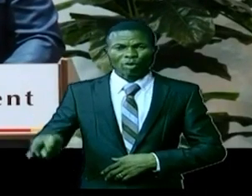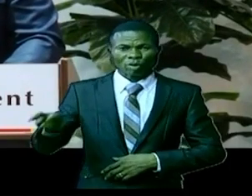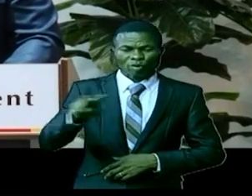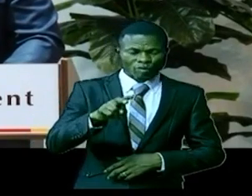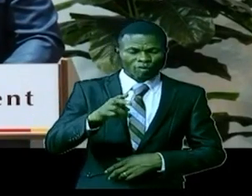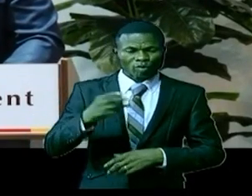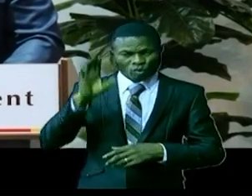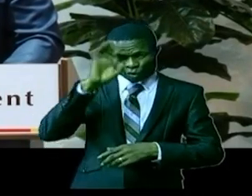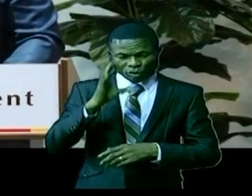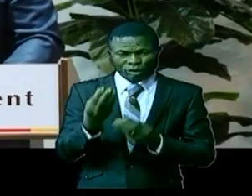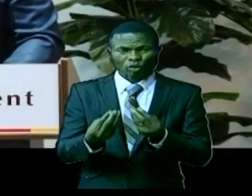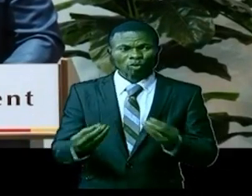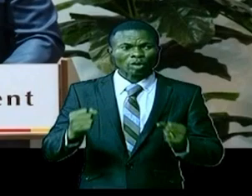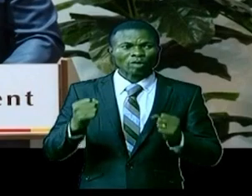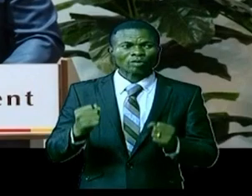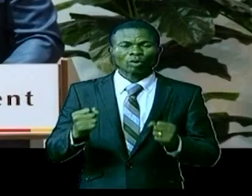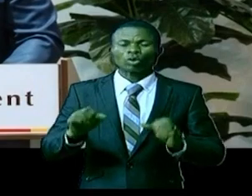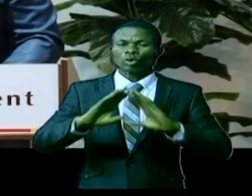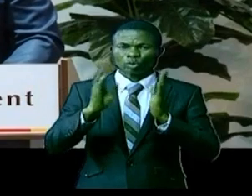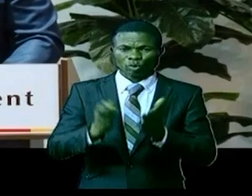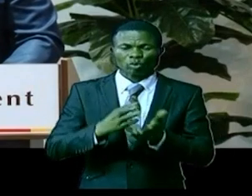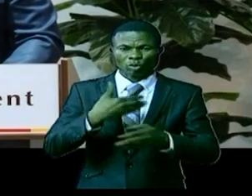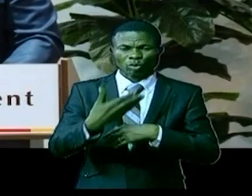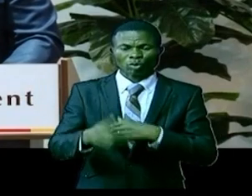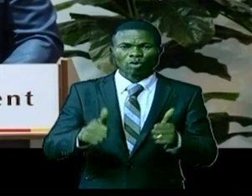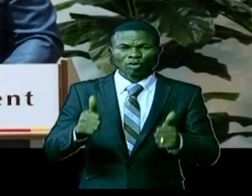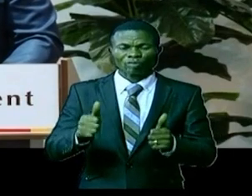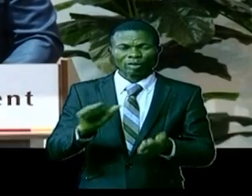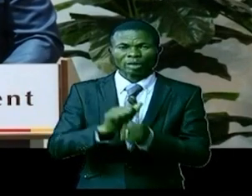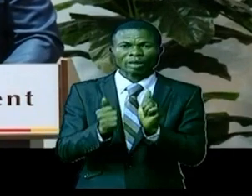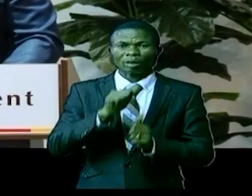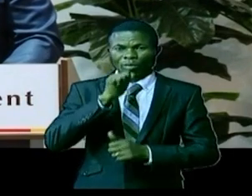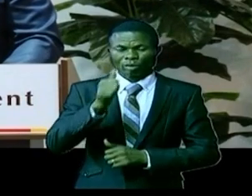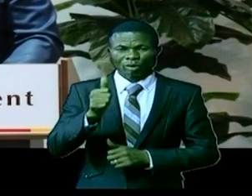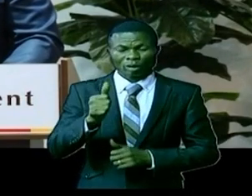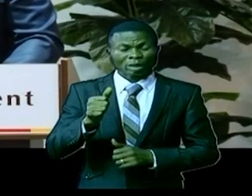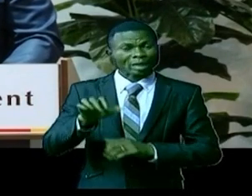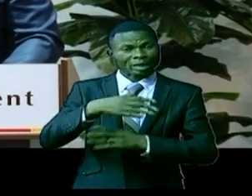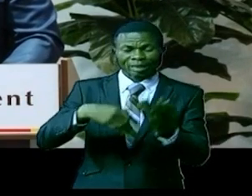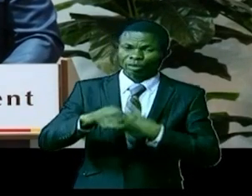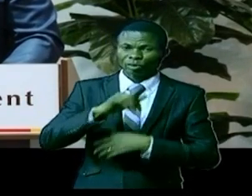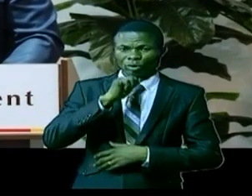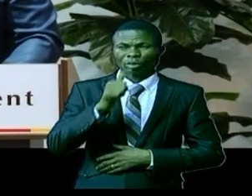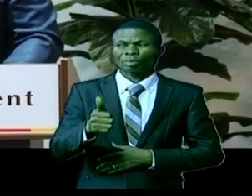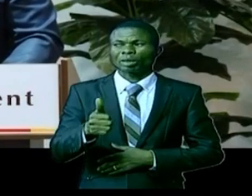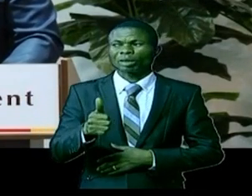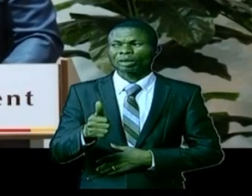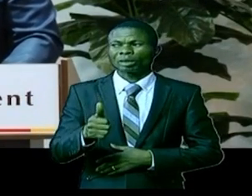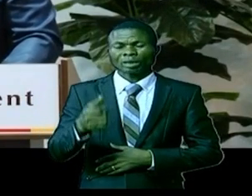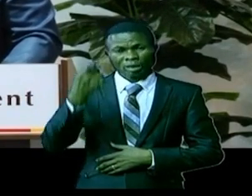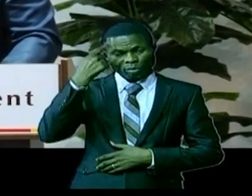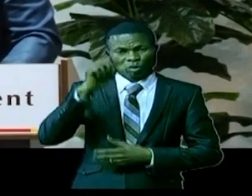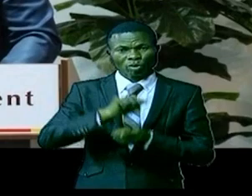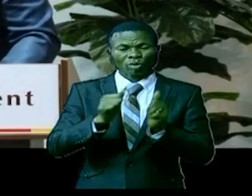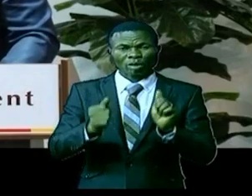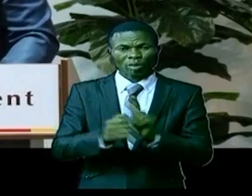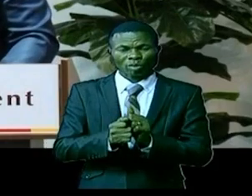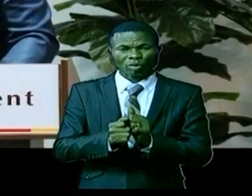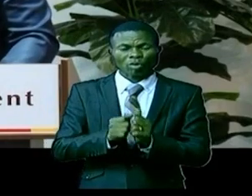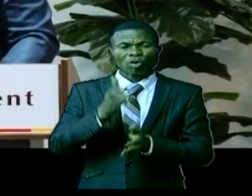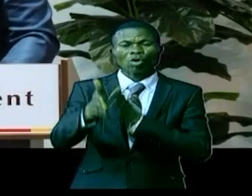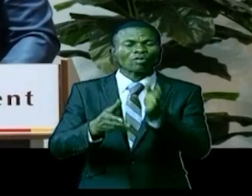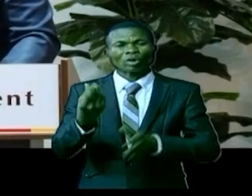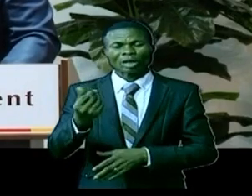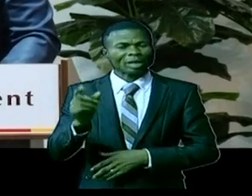veiller à ce que tout se passe sans encombre, qu'on n'ait pas de dégâts du genre détournement de